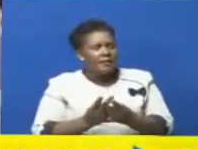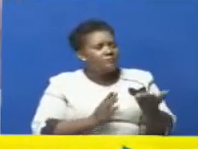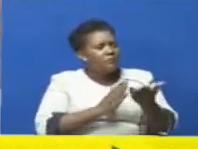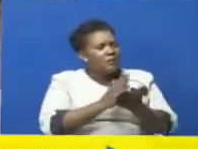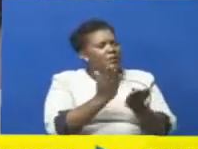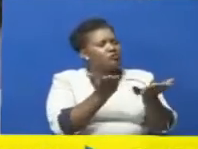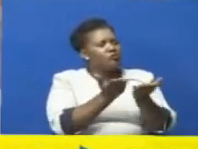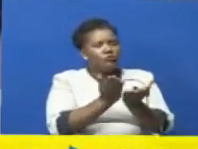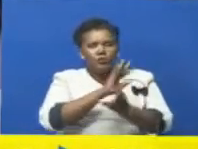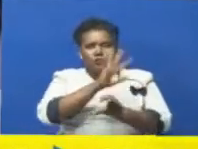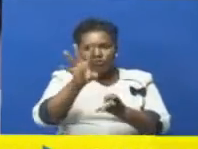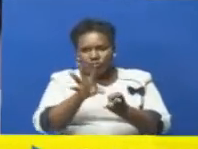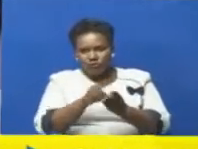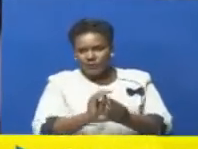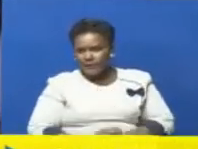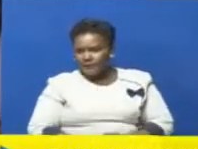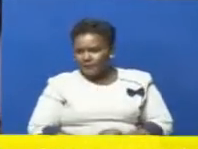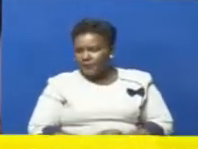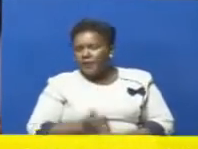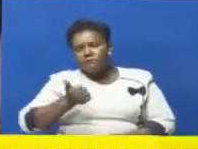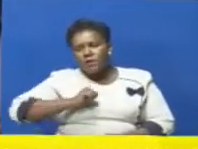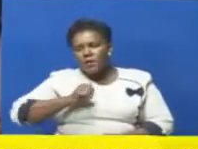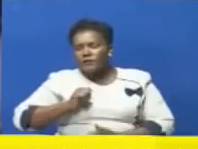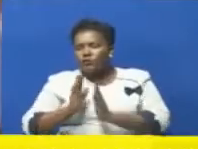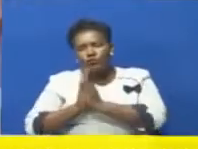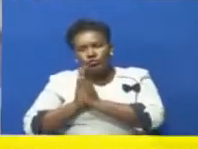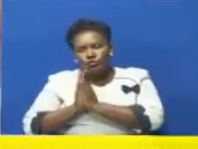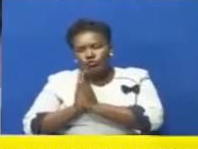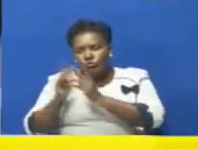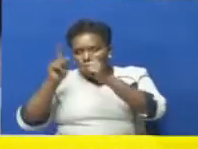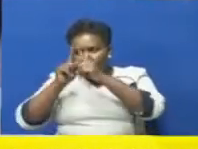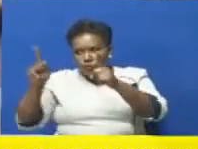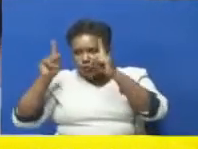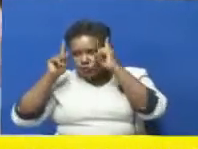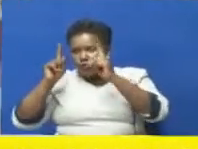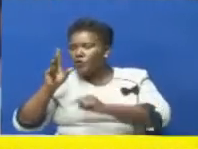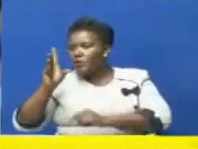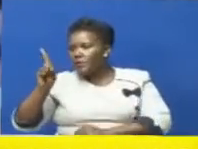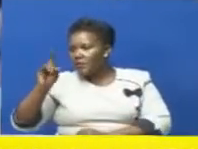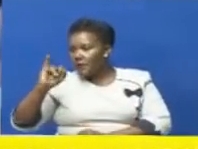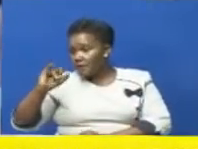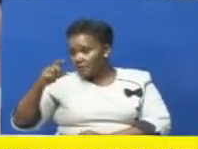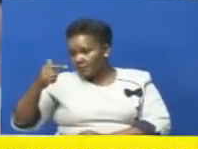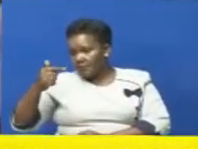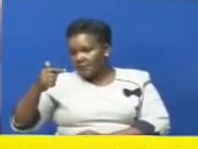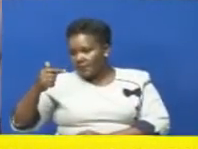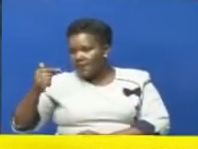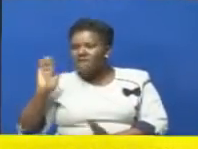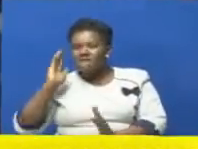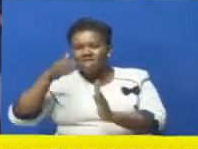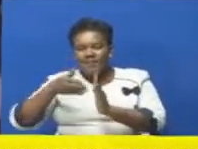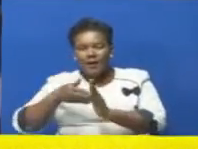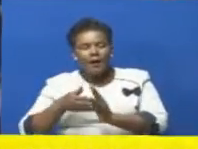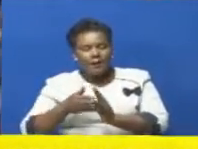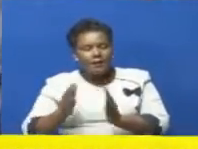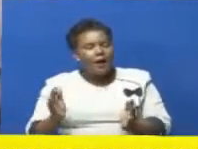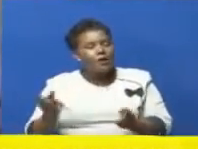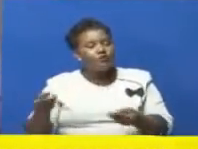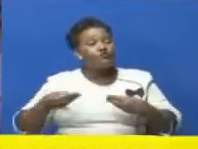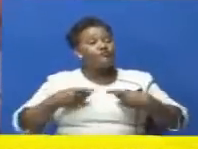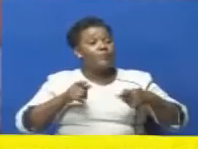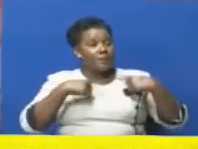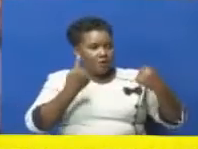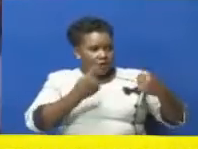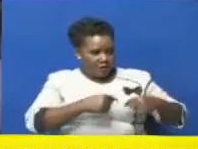wanafunzi wa DIT kuja kutuelekeza haya, na tunajifunza sana katika masomo ya science. Kwanza inatusaidia kujitambua sisi wenyewe hasa